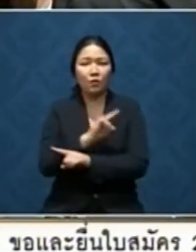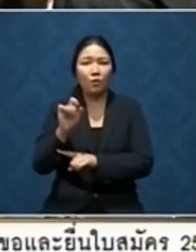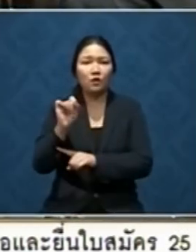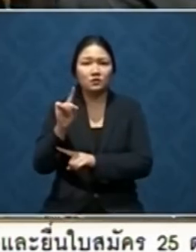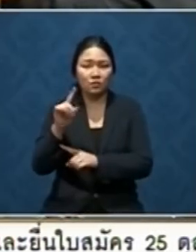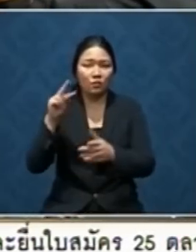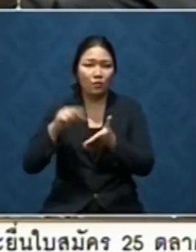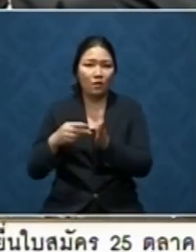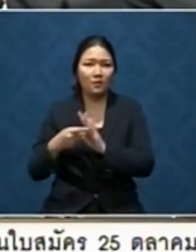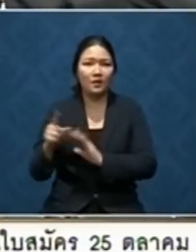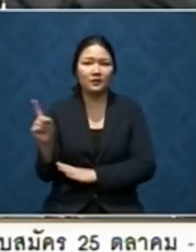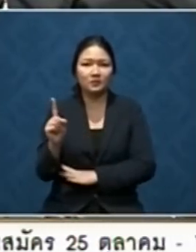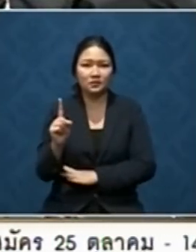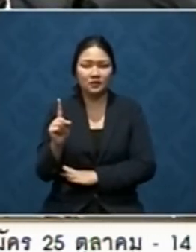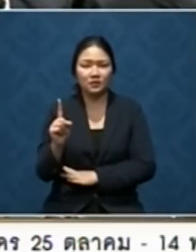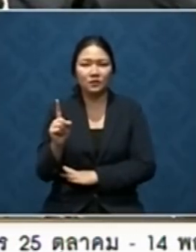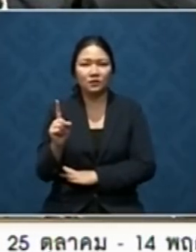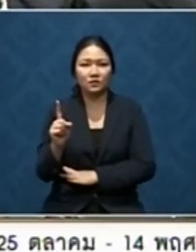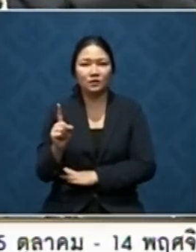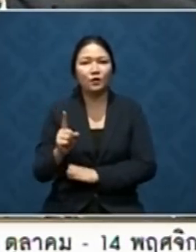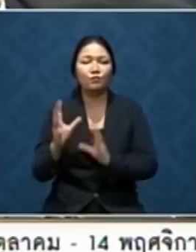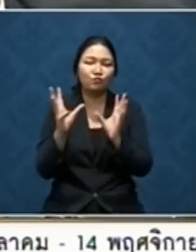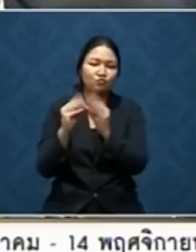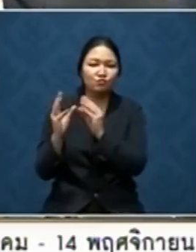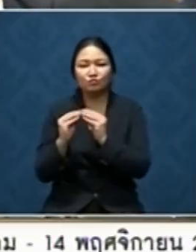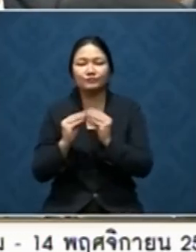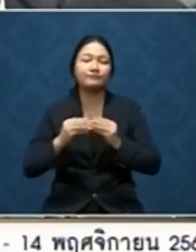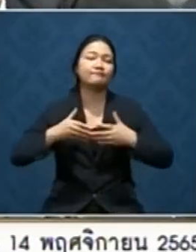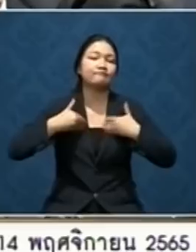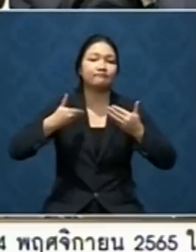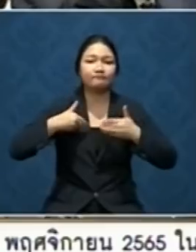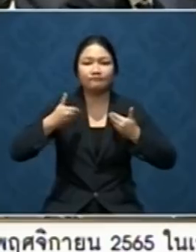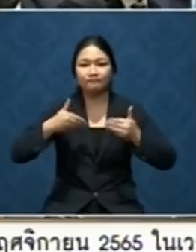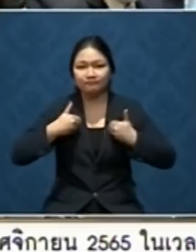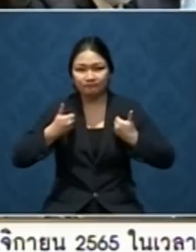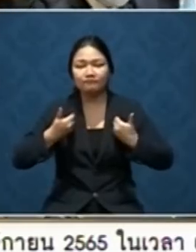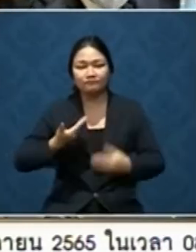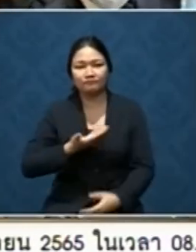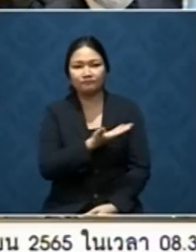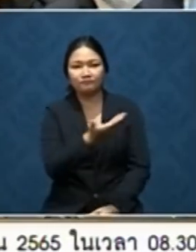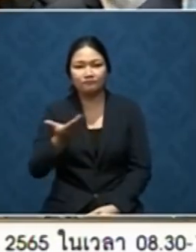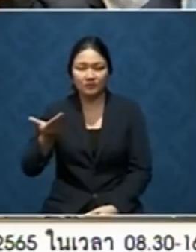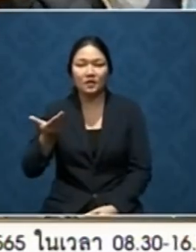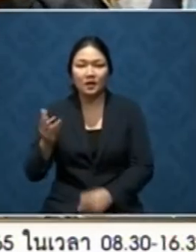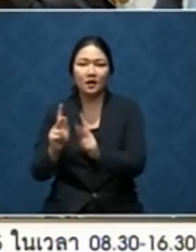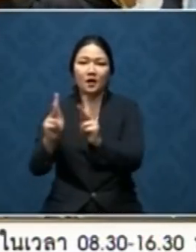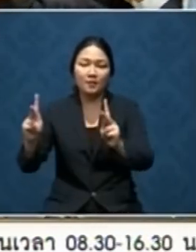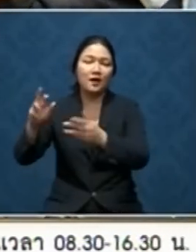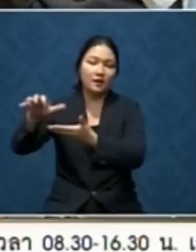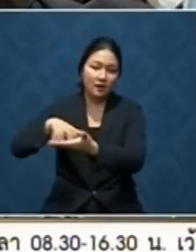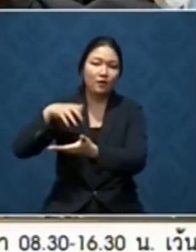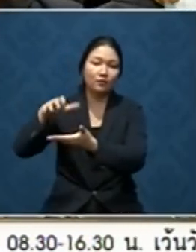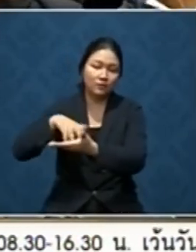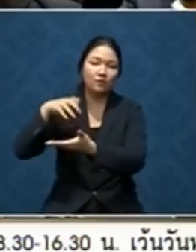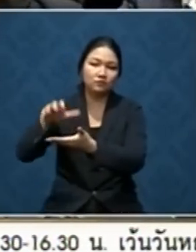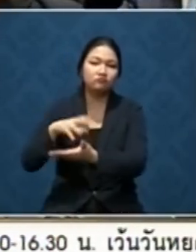าก็สิ้นเดือนนี้ไงเพราะฉะนั้นถ้าเกิดล่มไปก็สนุกแล้วล่ะ อาจจะมีสมรสเท่าเทียม ที่มันดึงมาจากกลับมาจาก ใช่แต่คิดว่าคงไม่มีปัญหาสำหรับส